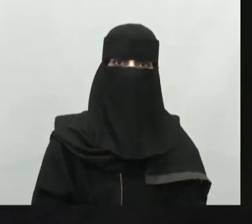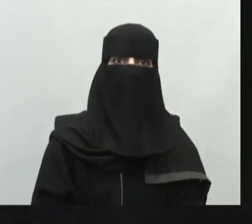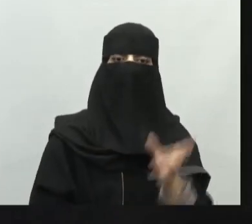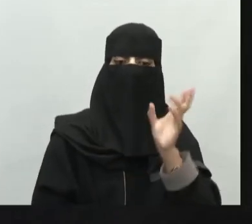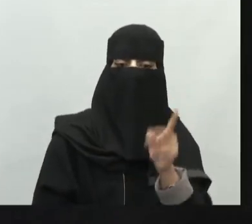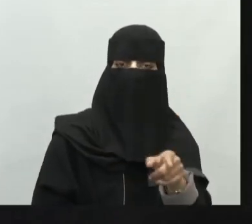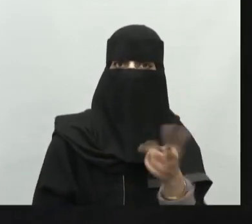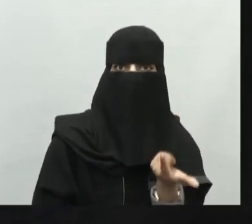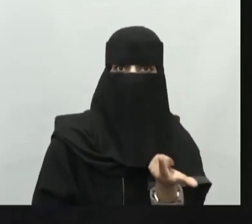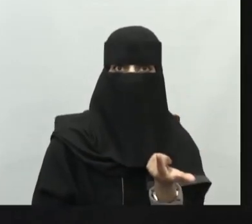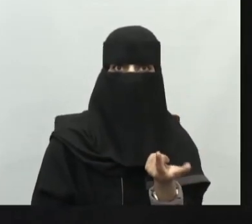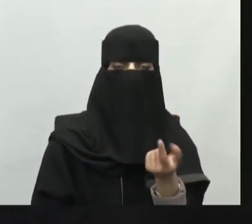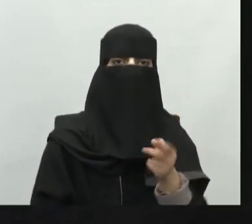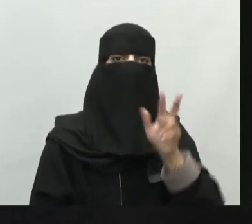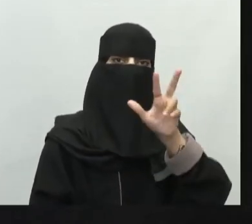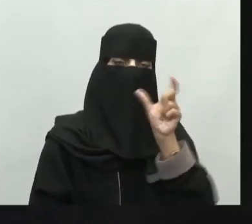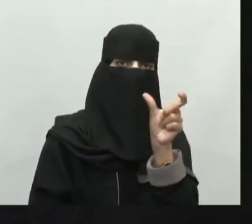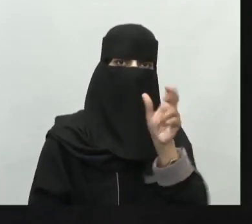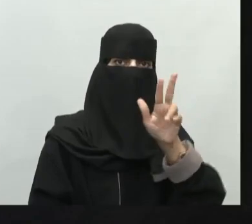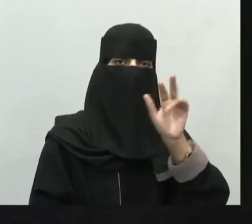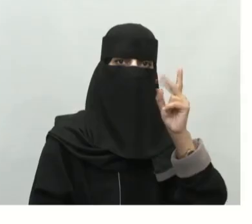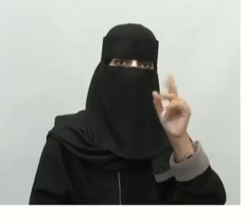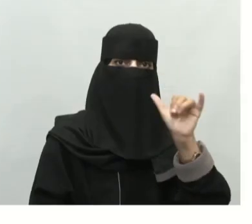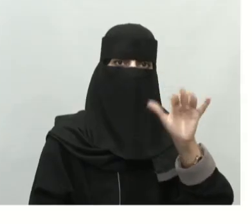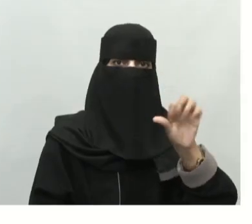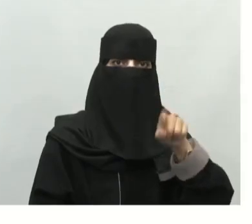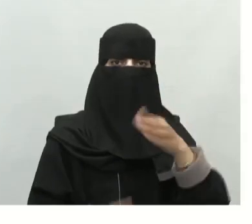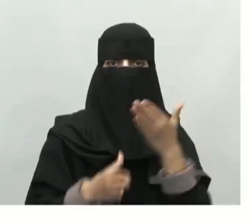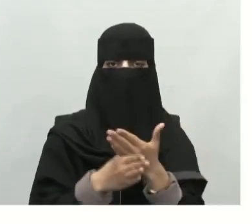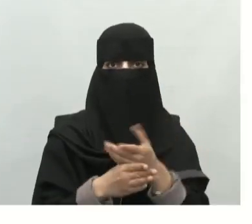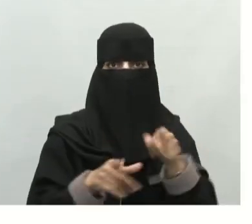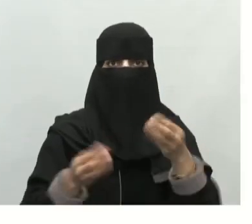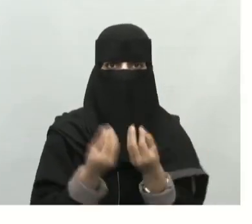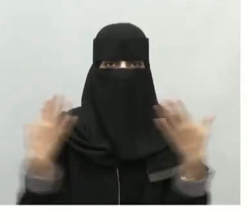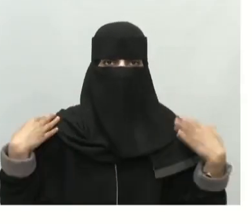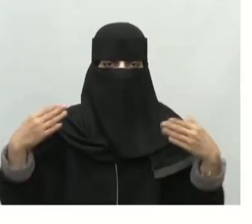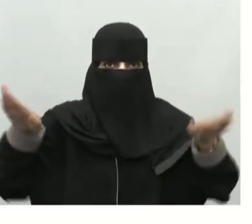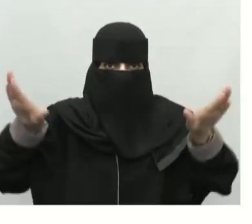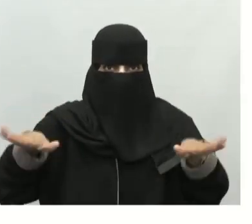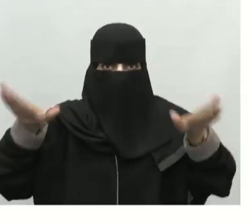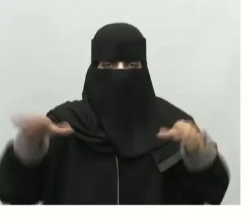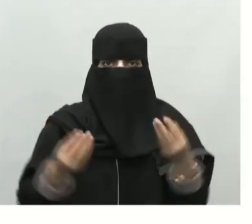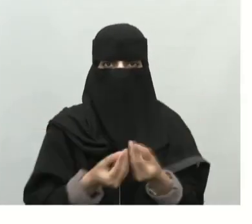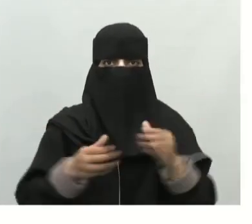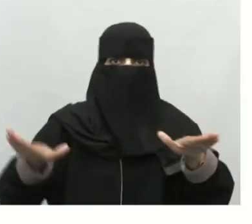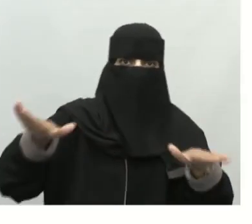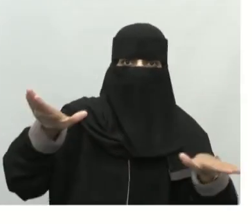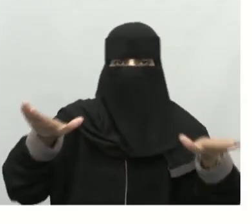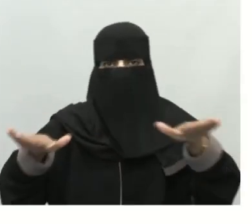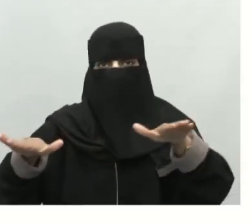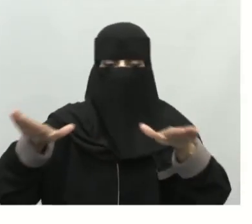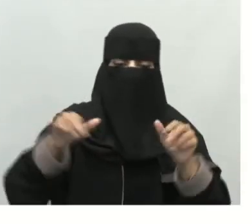اما الطيور نعم تسمى بذلك لان لديها جناحان تستطيع بهما